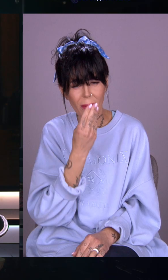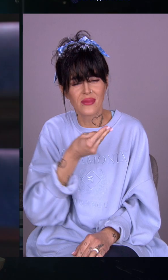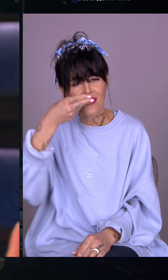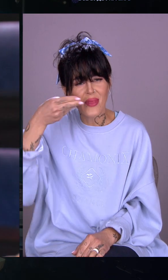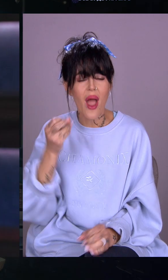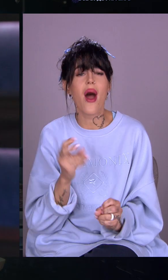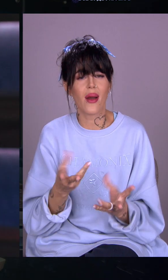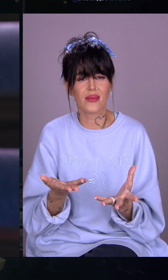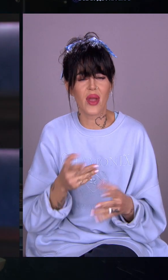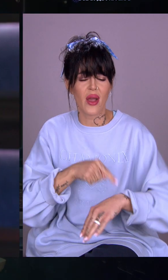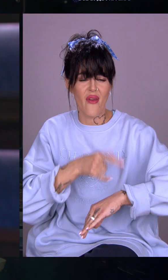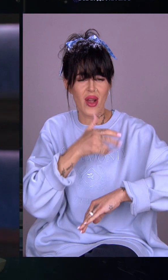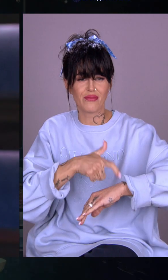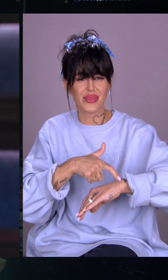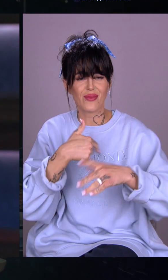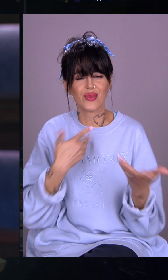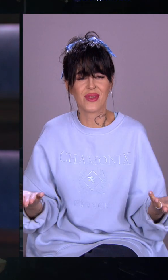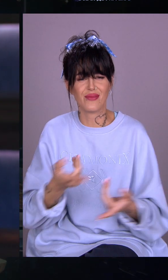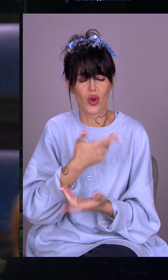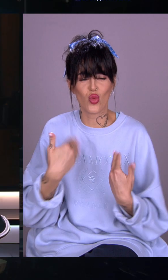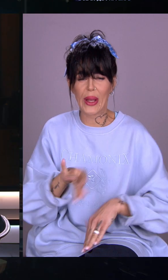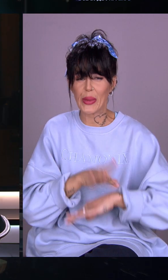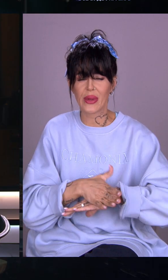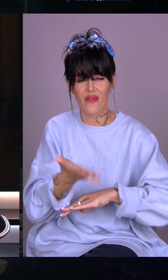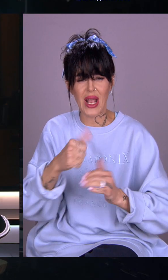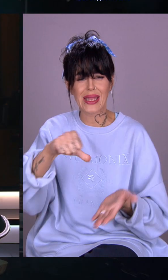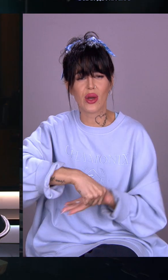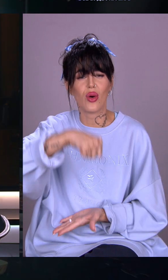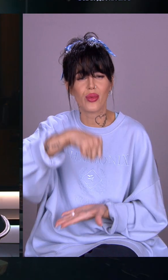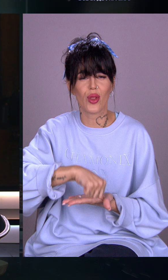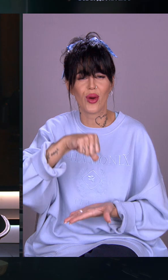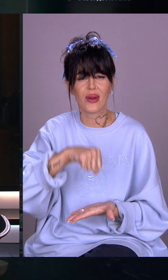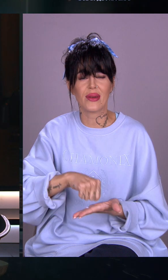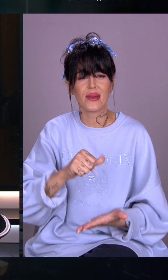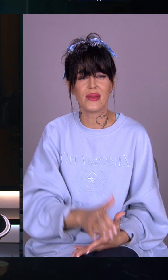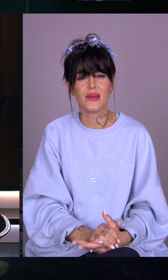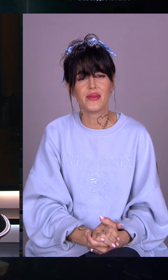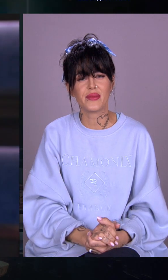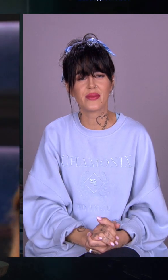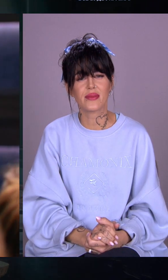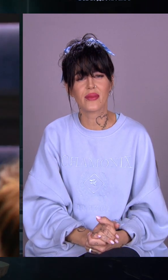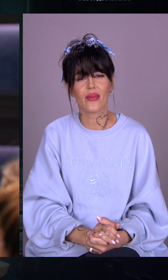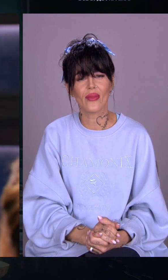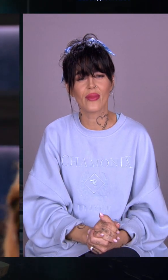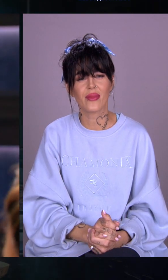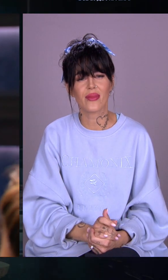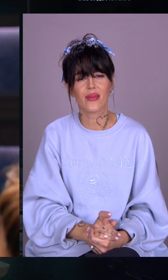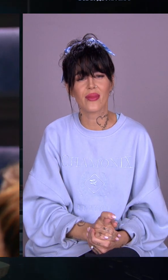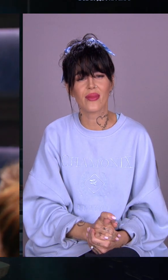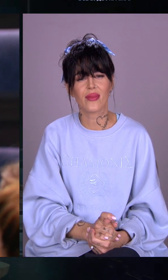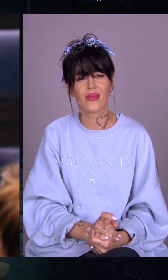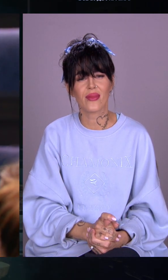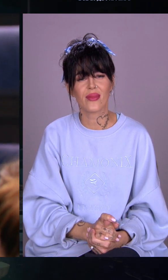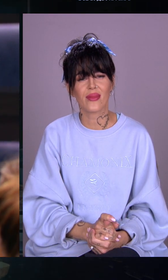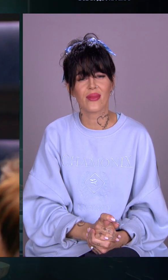нас вийшов час, я вже не можу це слухати. Давайте, натискайте. Заходь, Юр, заходь. До вас заходить